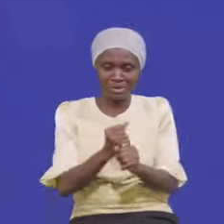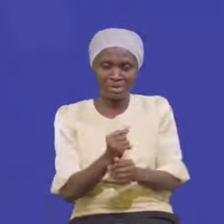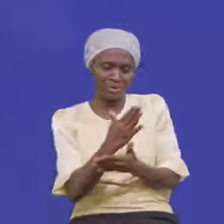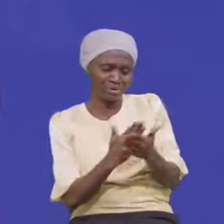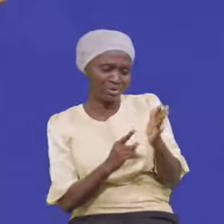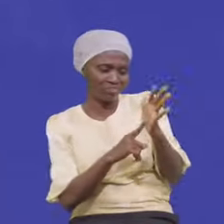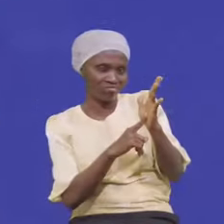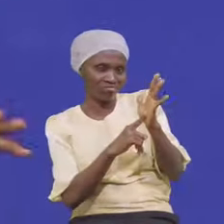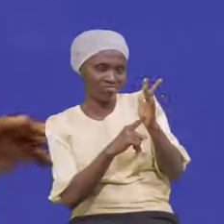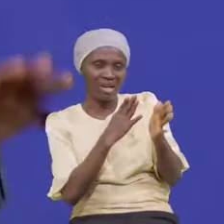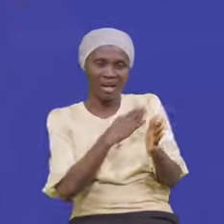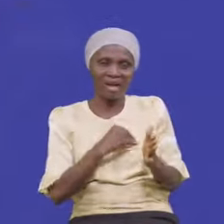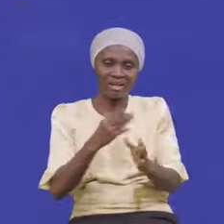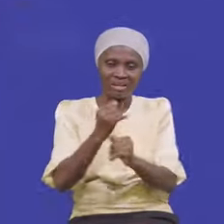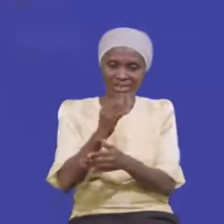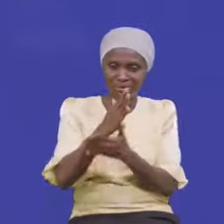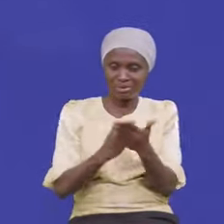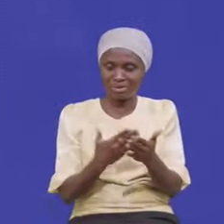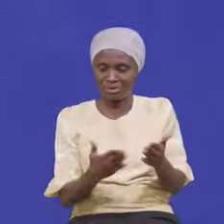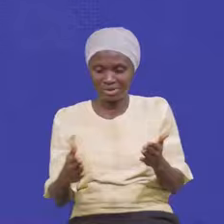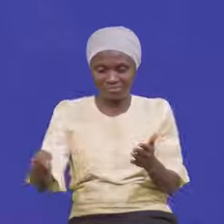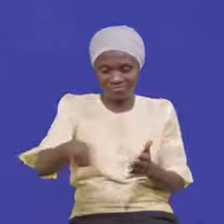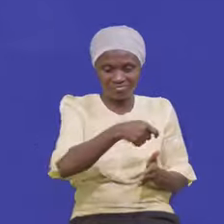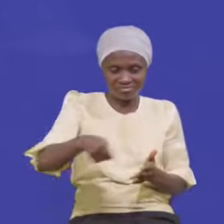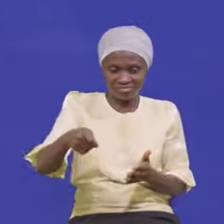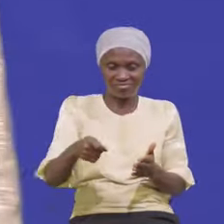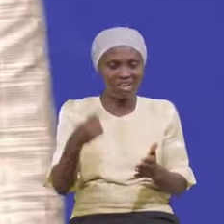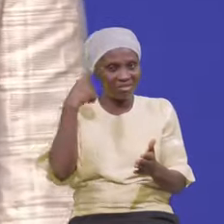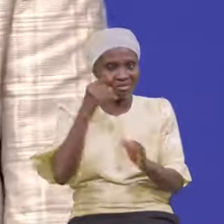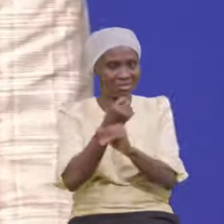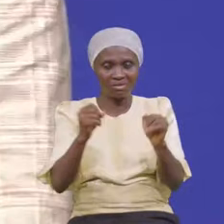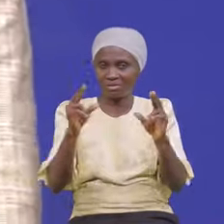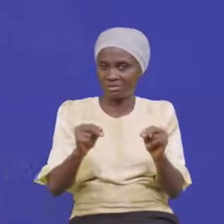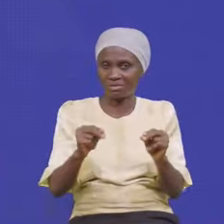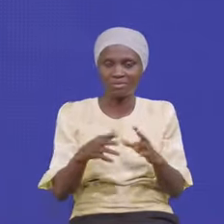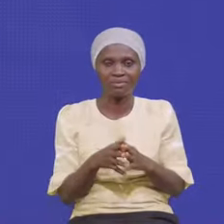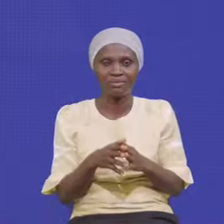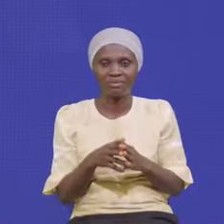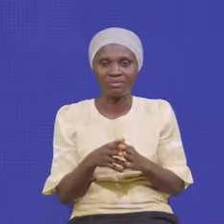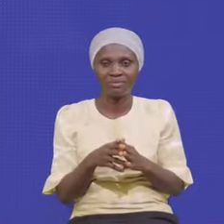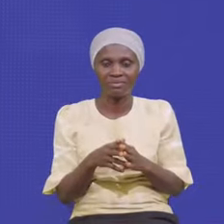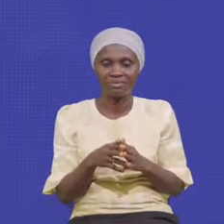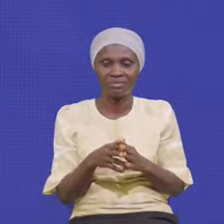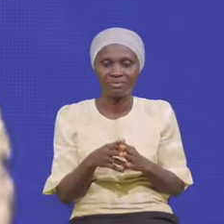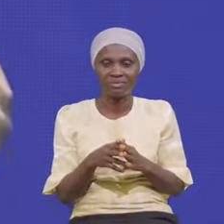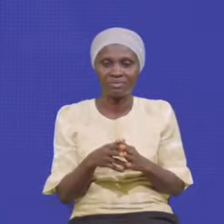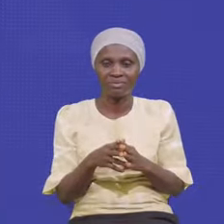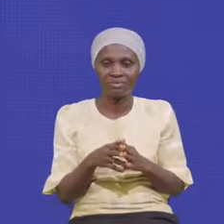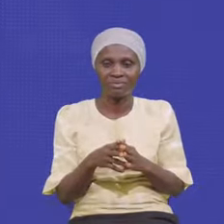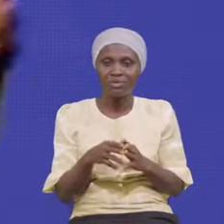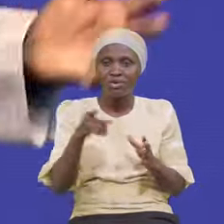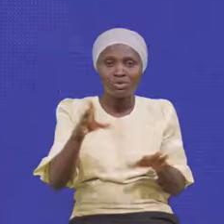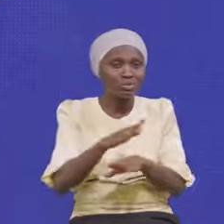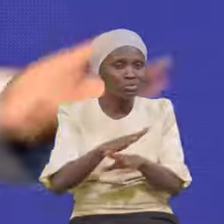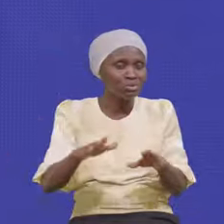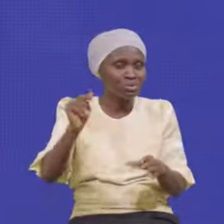some incense and burn for salvation. రక్షణ కోసమై వెలిగించాల్సిన పని లేదు, ధూపాలు వేయాల్సిన పని లేదు. You do not